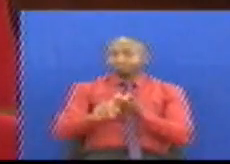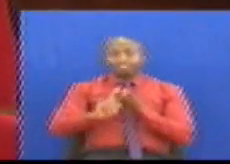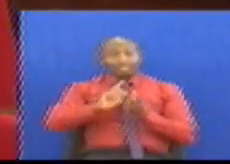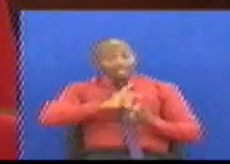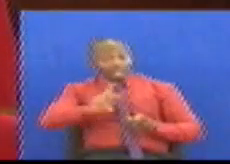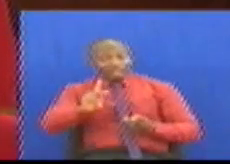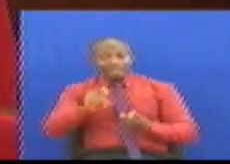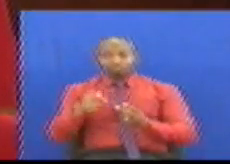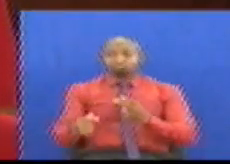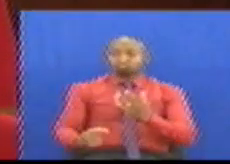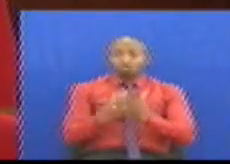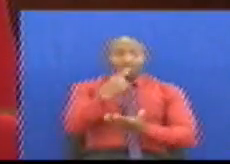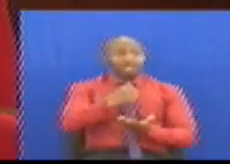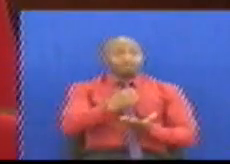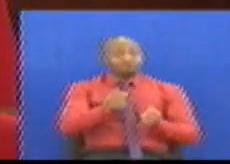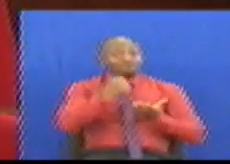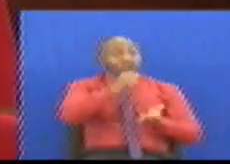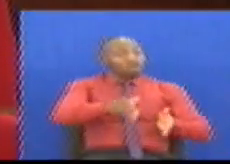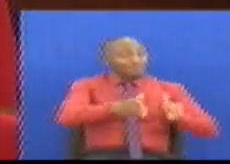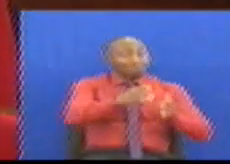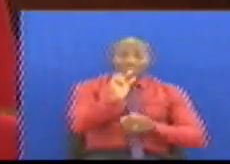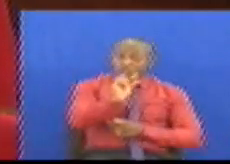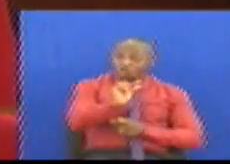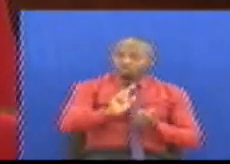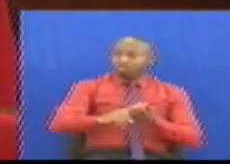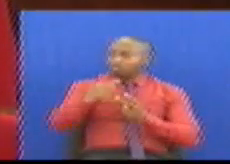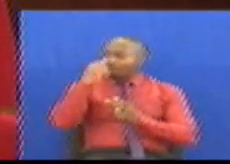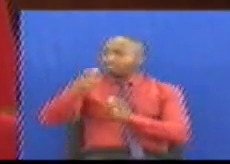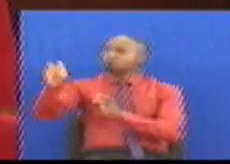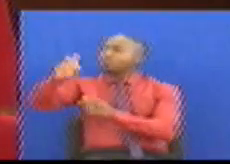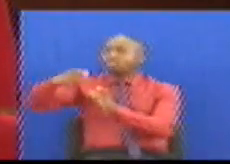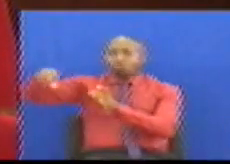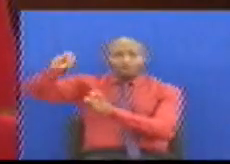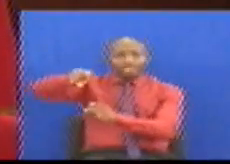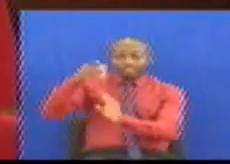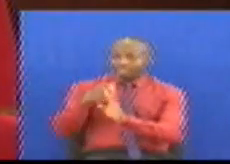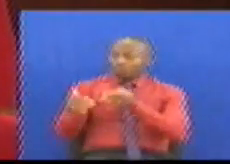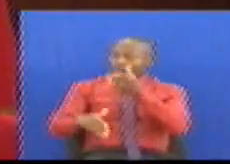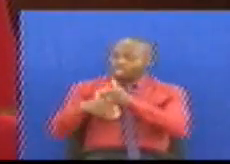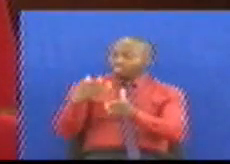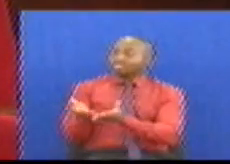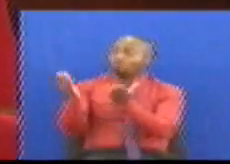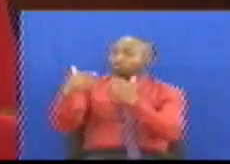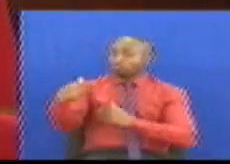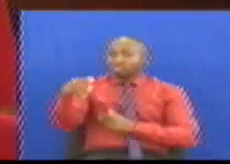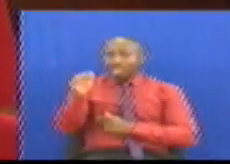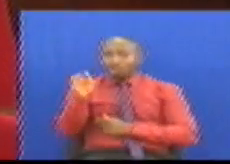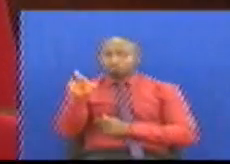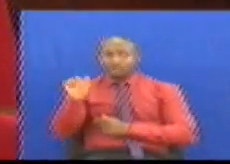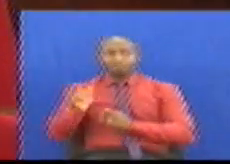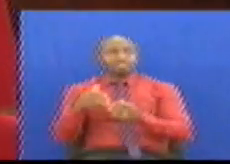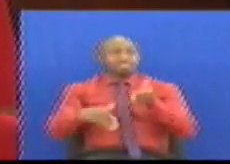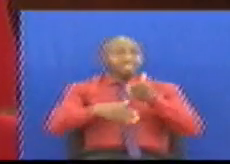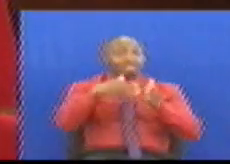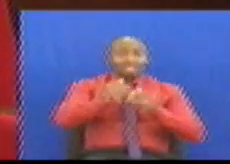kinachotoka kwenye road fund ni kichache, basi tuone tutapata wapi ili kwa kweli tuijengee TARURA uwezo barabara walao zipitike kwa